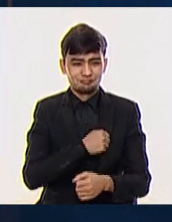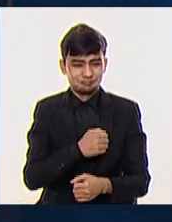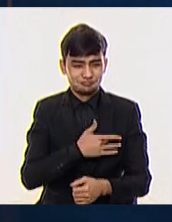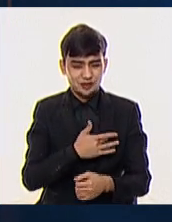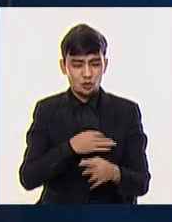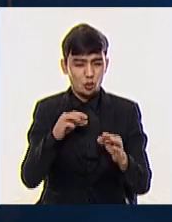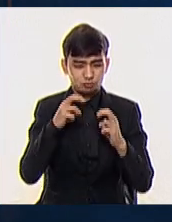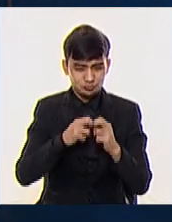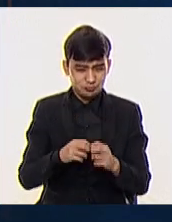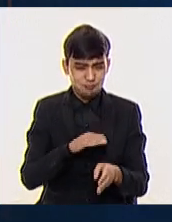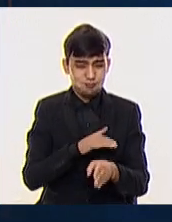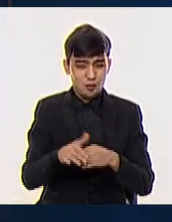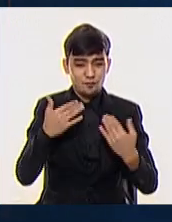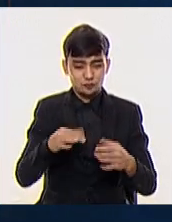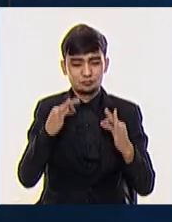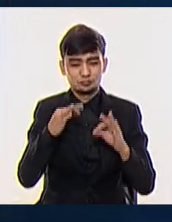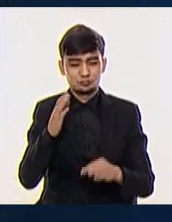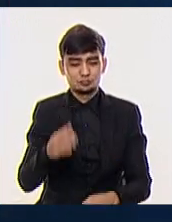тексеріліп барып қана рұқсат етіледі.